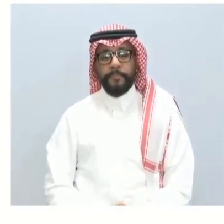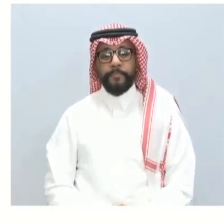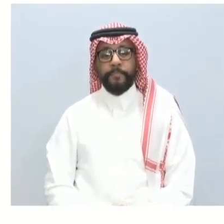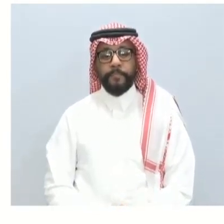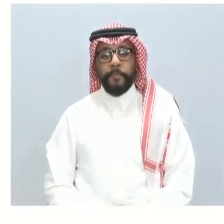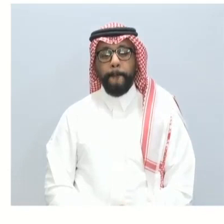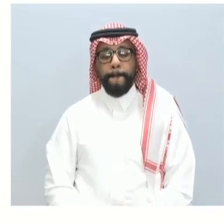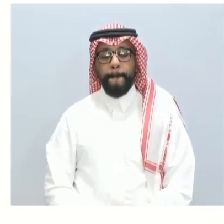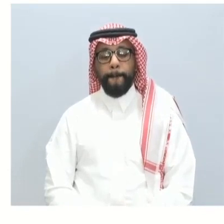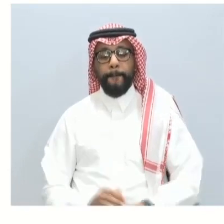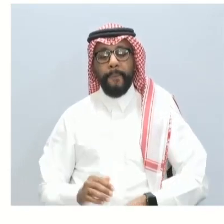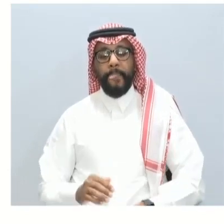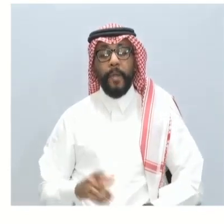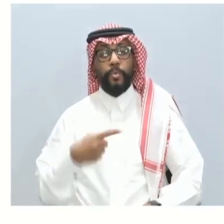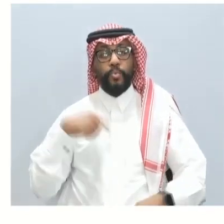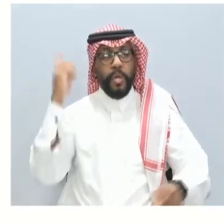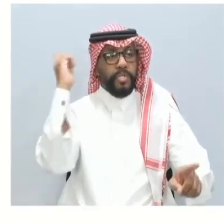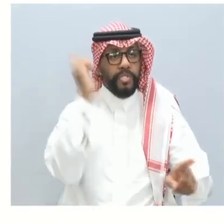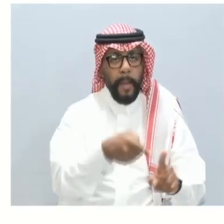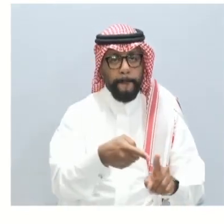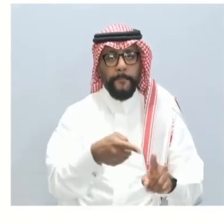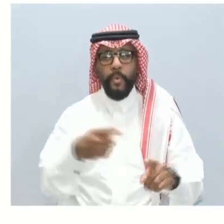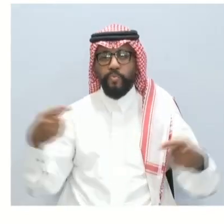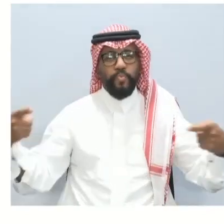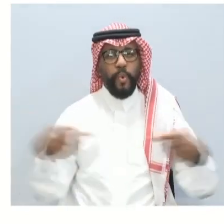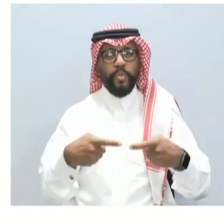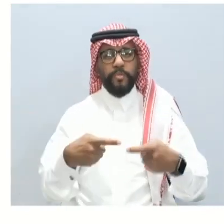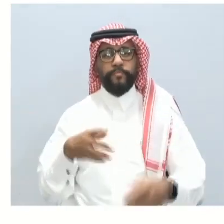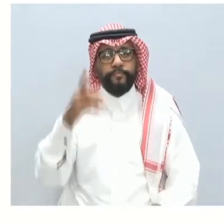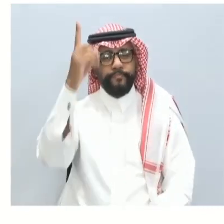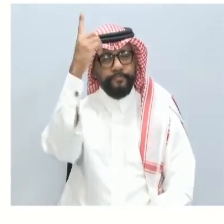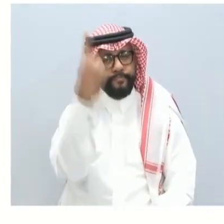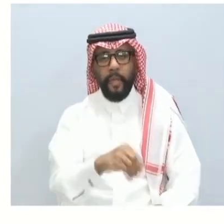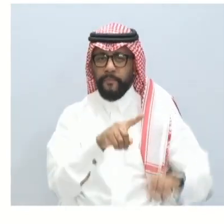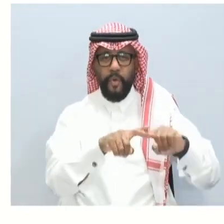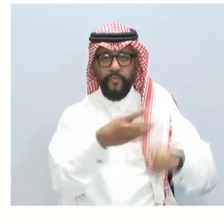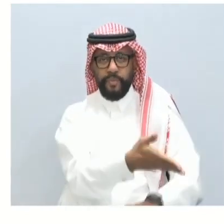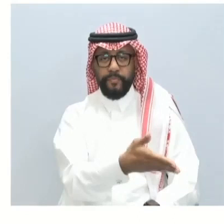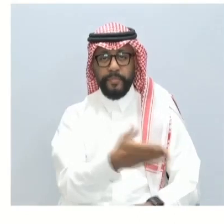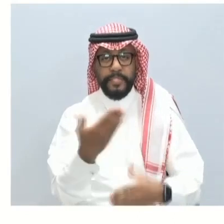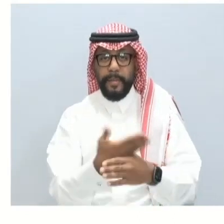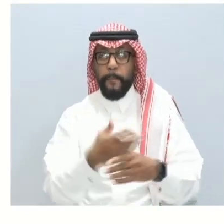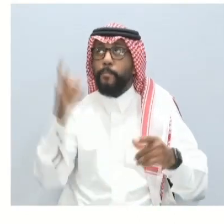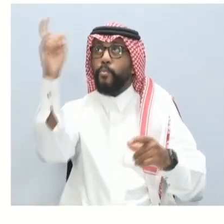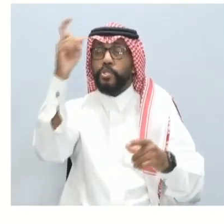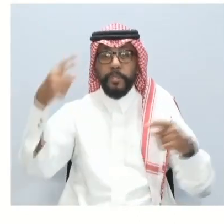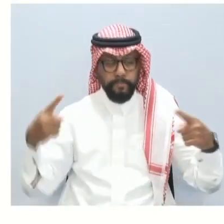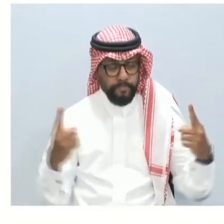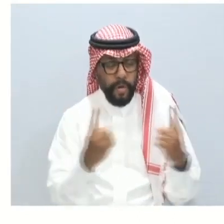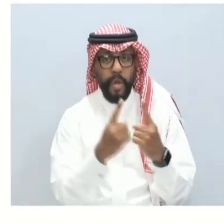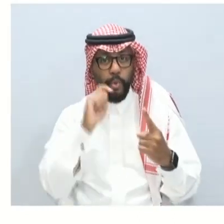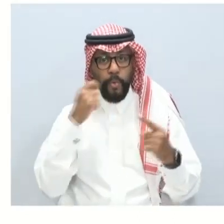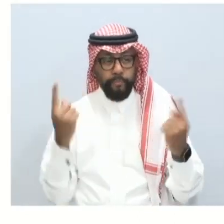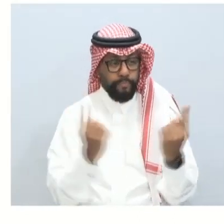وسلم سباب المسلم فسوق وقتاله كفر فقال كفر طب هل هذا